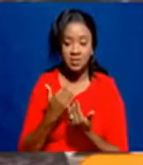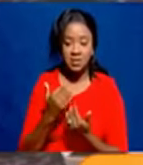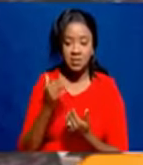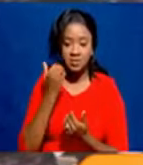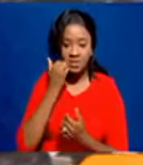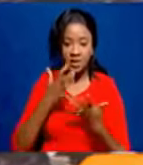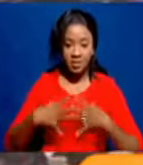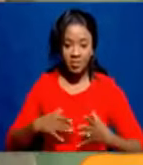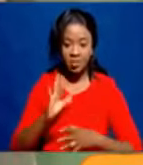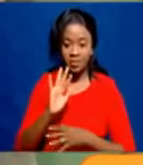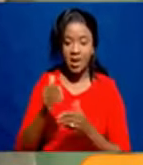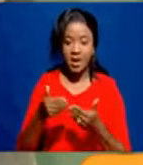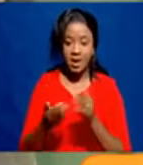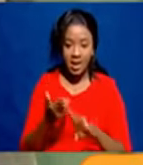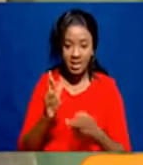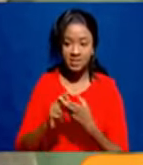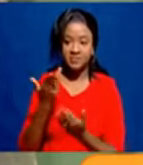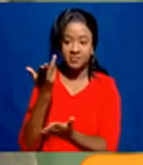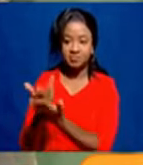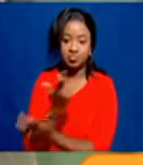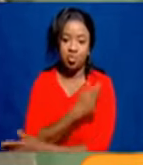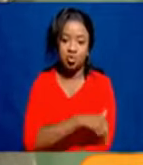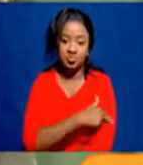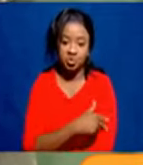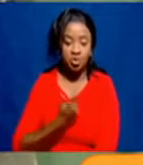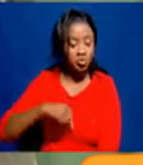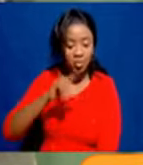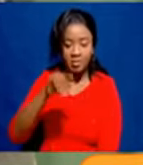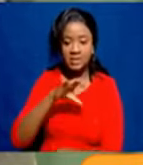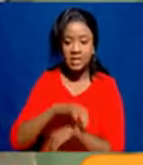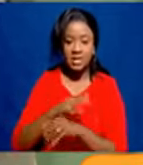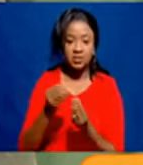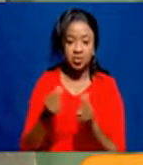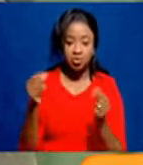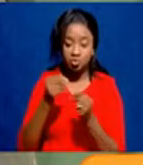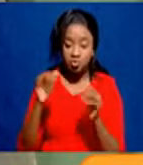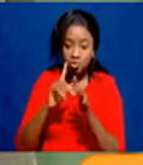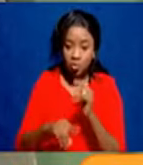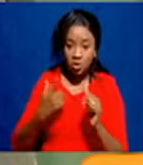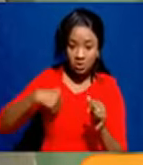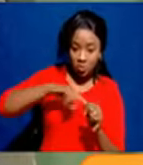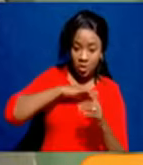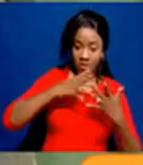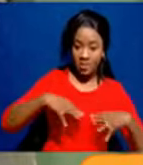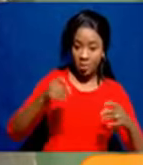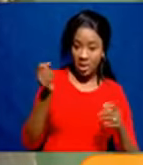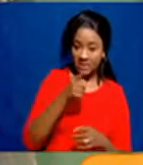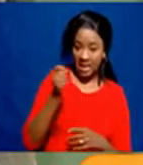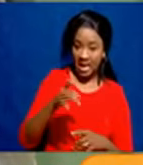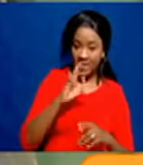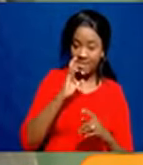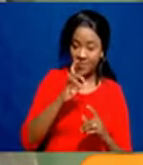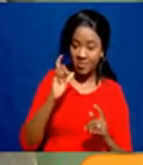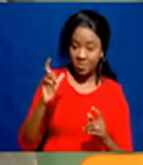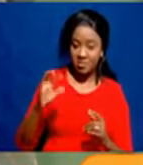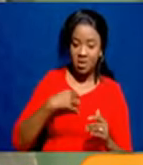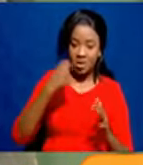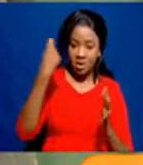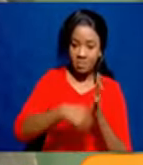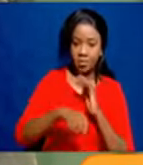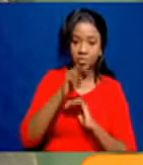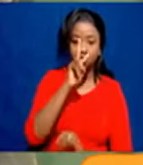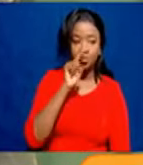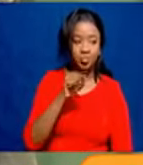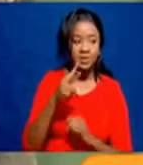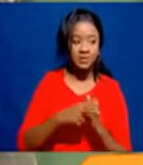Referral. So we must get a solution. Solution ni sisi wale wa mshahara kutoa